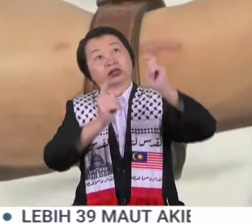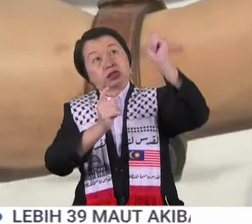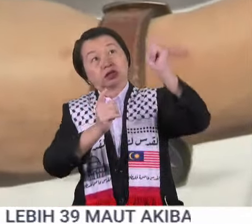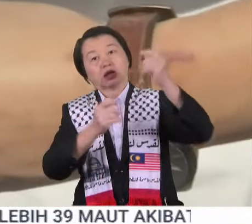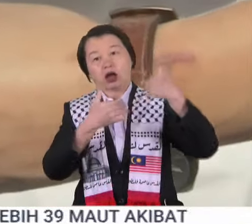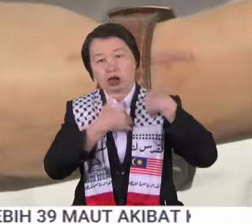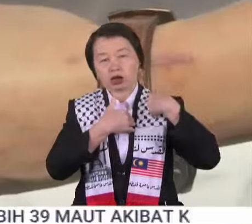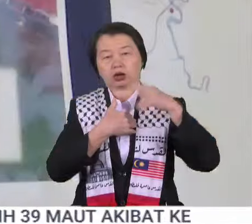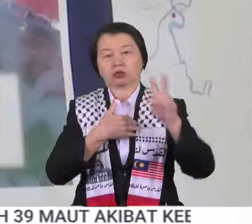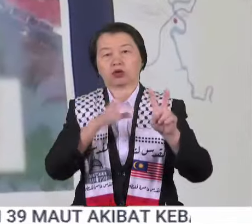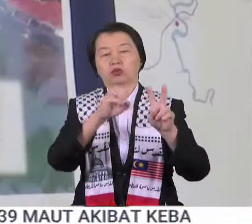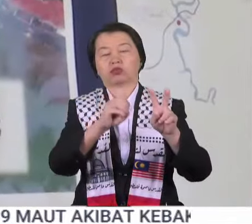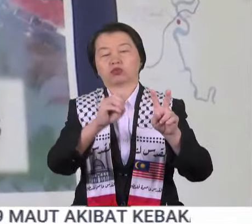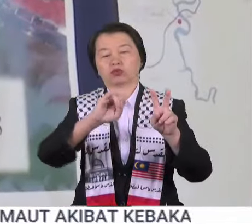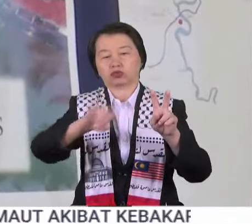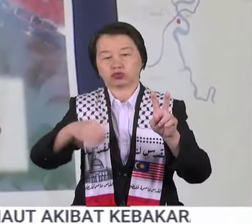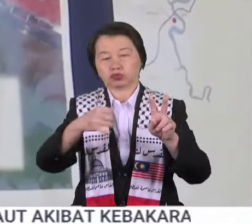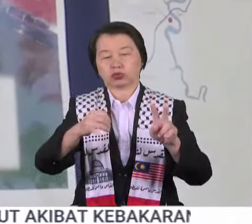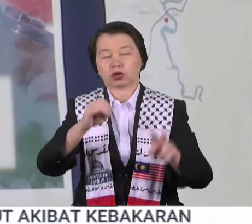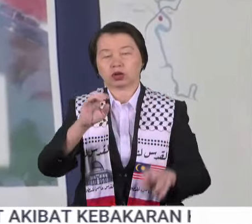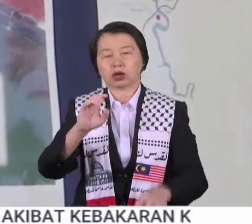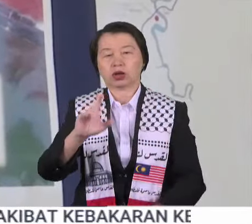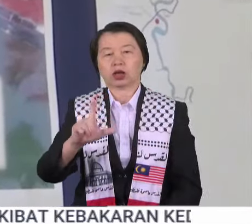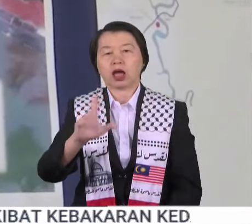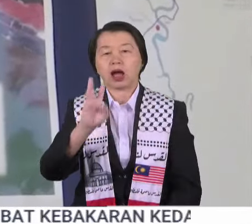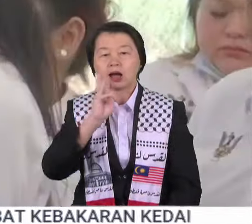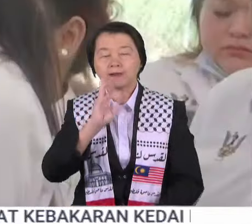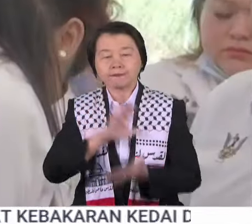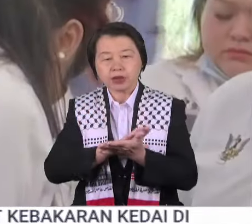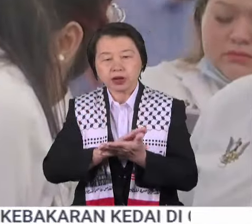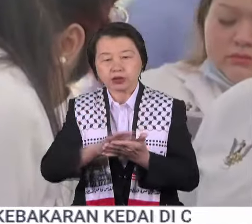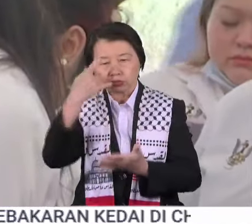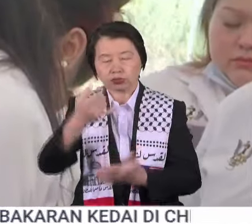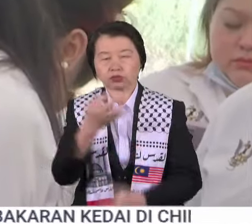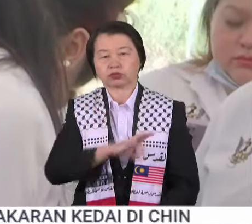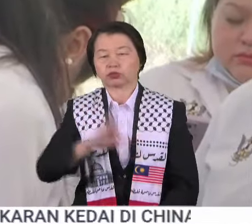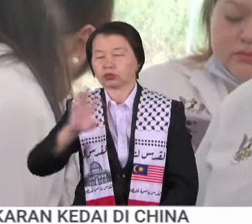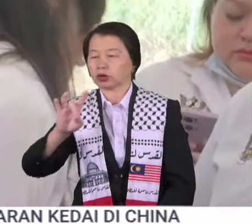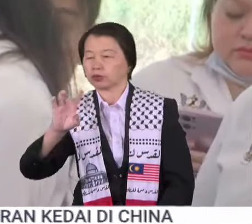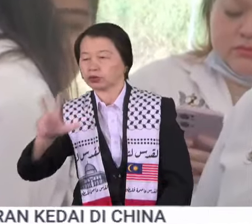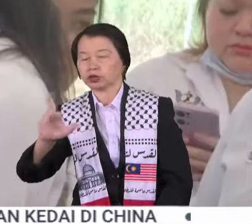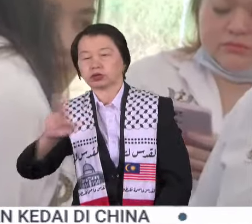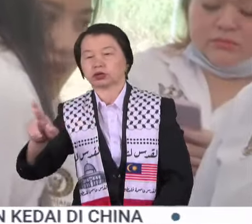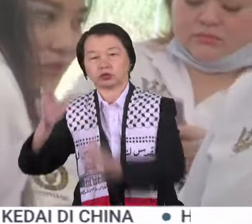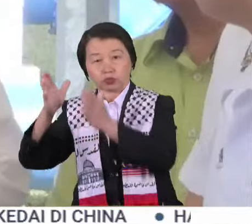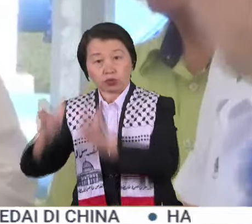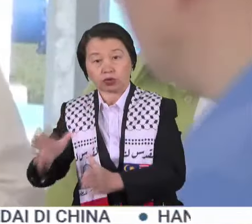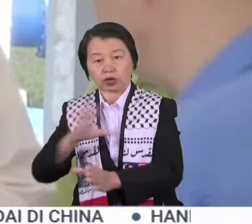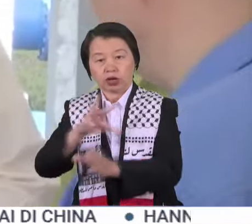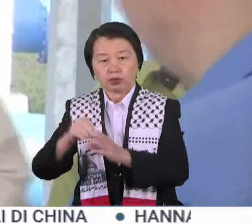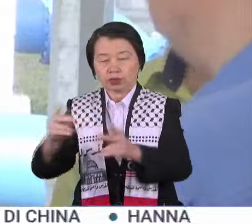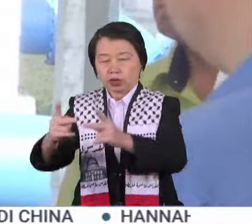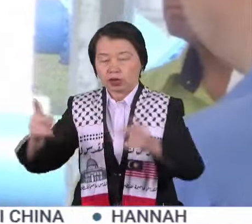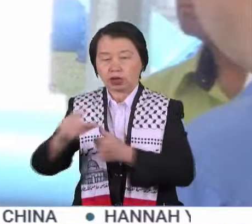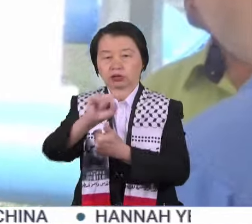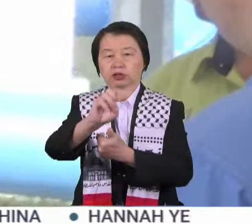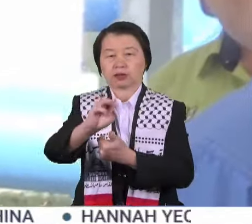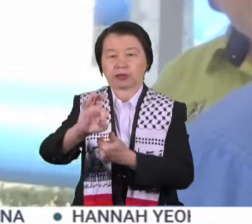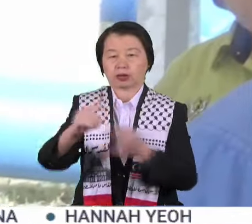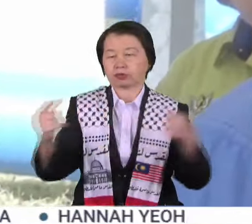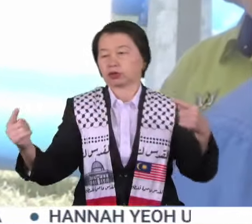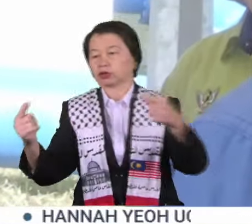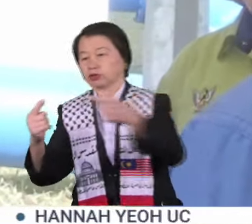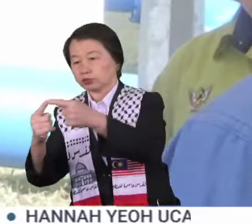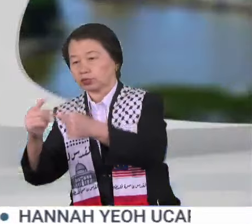ber jut l padu air bersih bagi manfaat lebih 83000 penduduk meliputi kawasan samarahan hingga